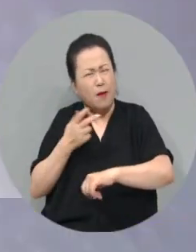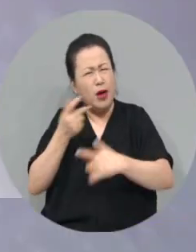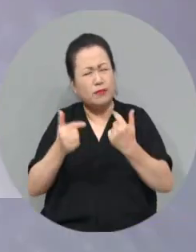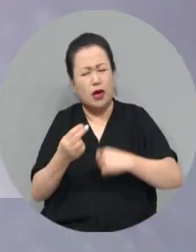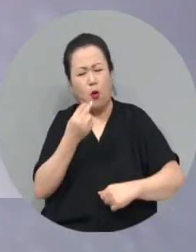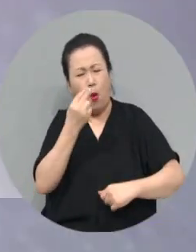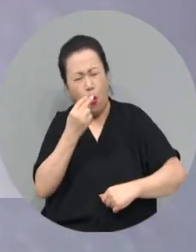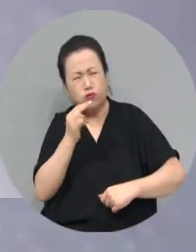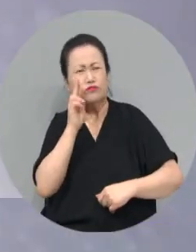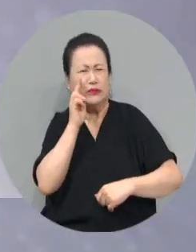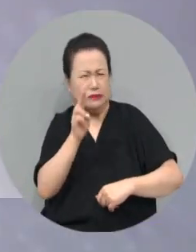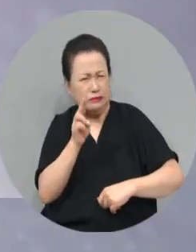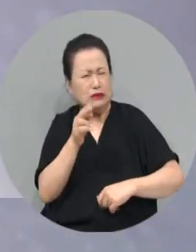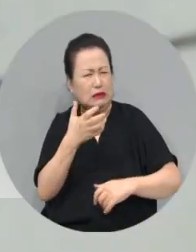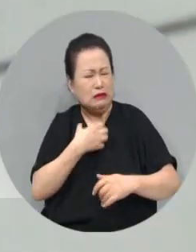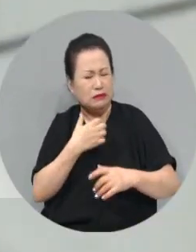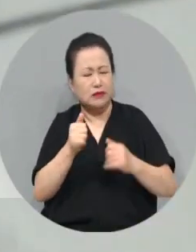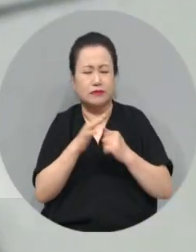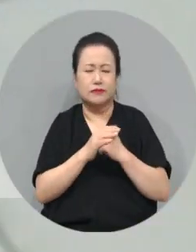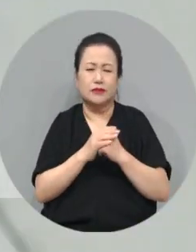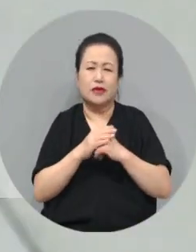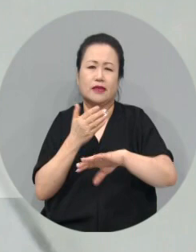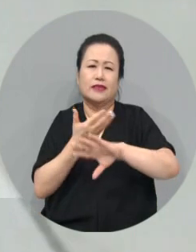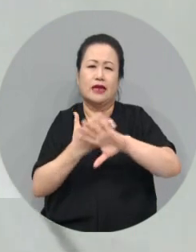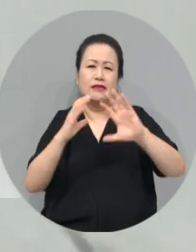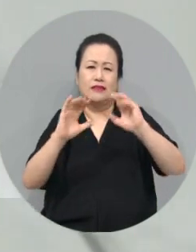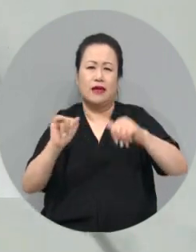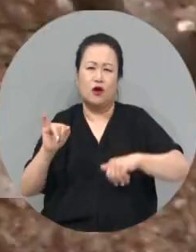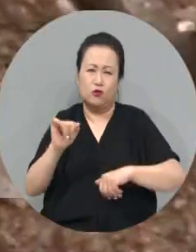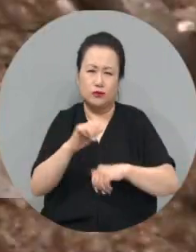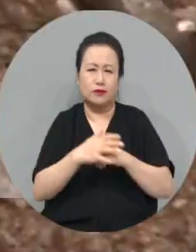심하면 호흡곤란까지 일으킬 수 있는 악성 외래 곤충입니다.